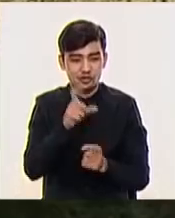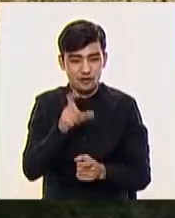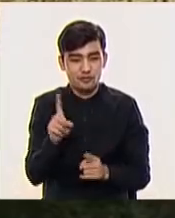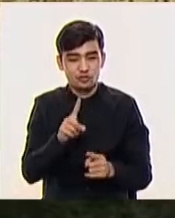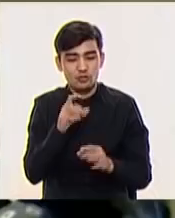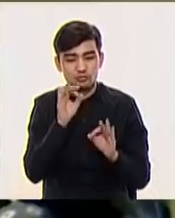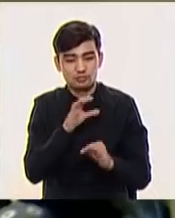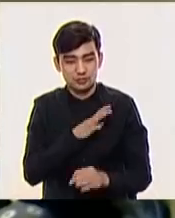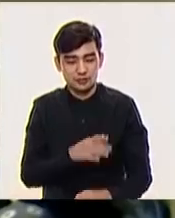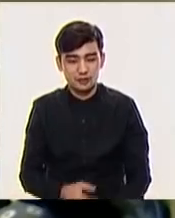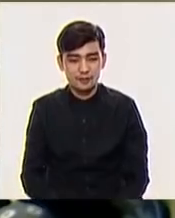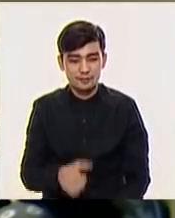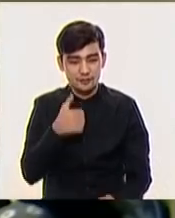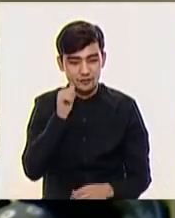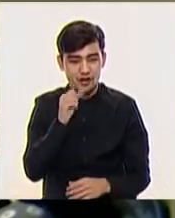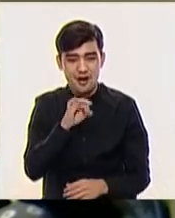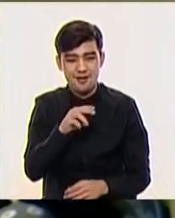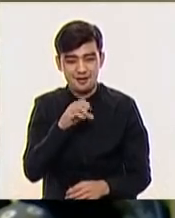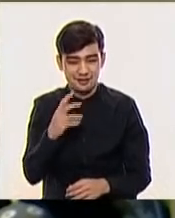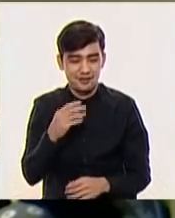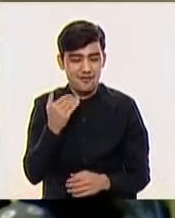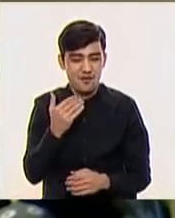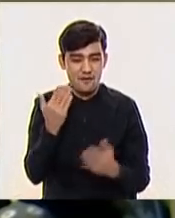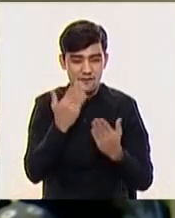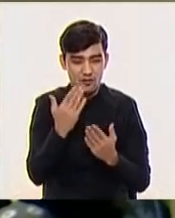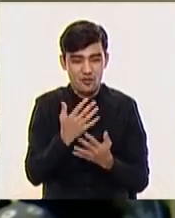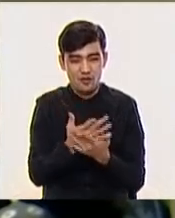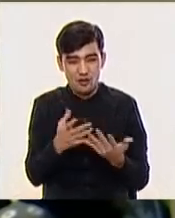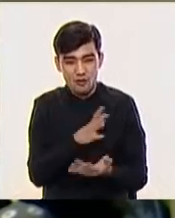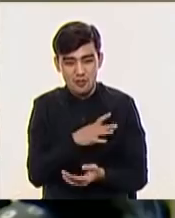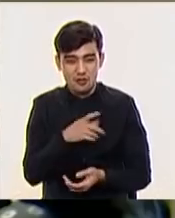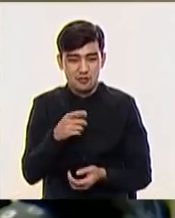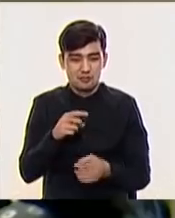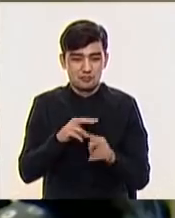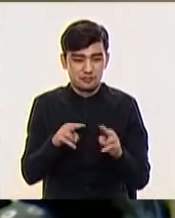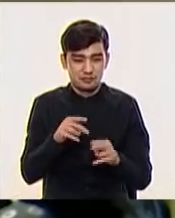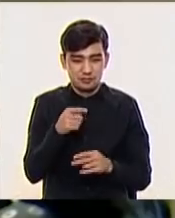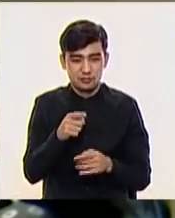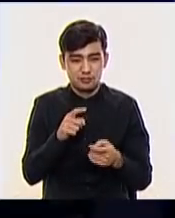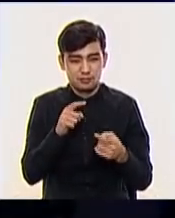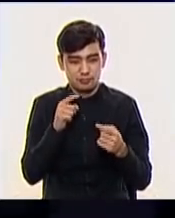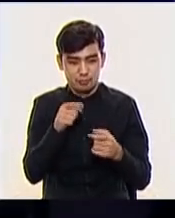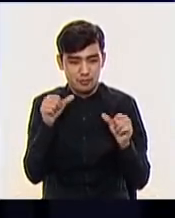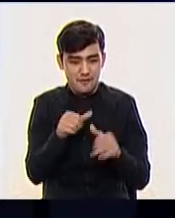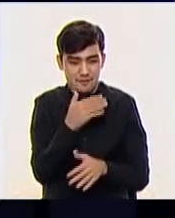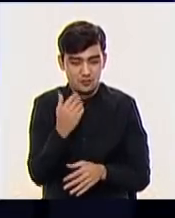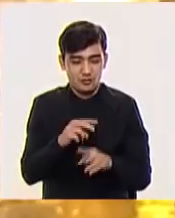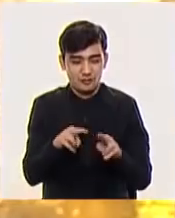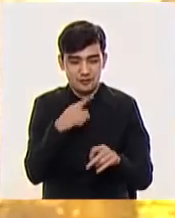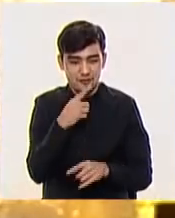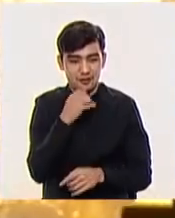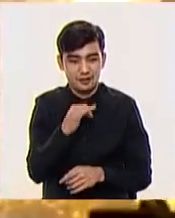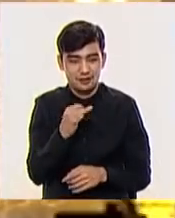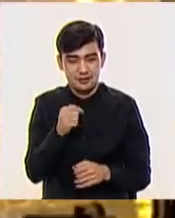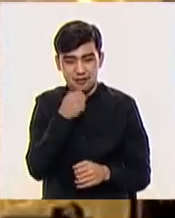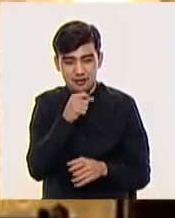мамандар не дейді? Кешегі Айқынның видеосында тілді құртып жатыр, шашал десе бас алады, оның қақсы жоқ олай айтуға. Әншілердің өздері